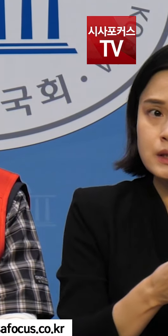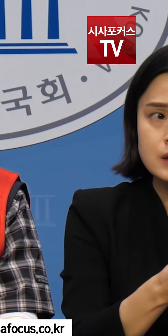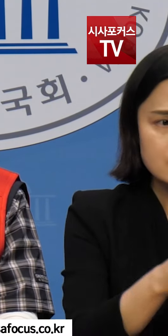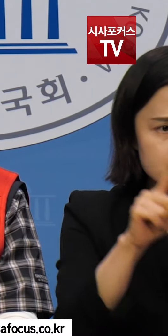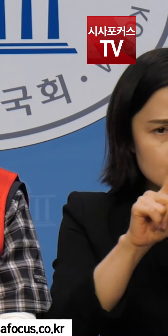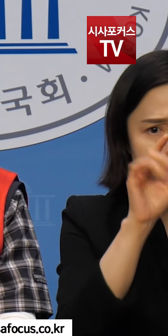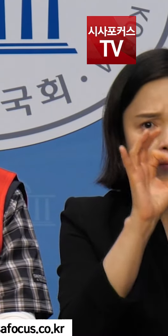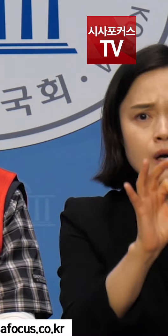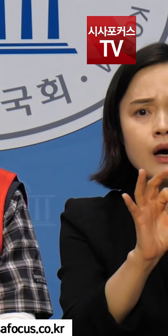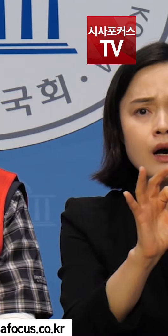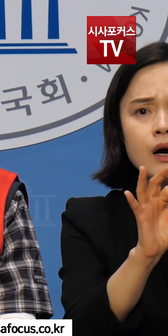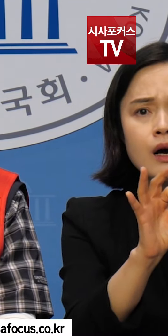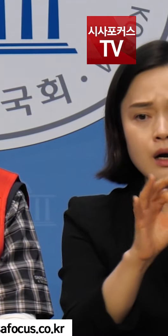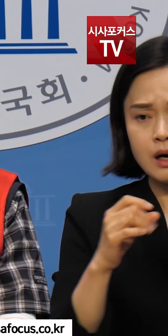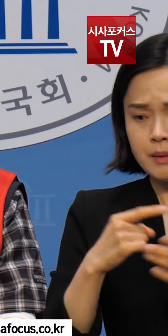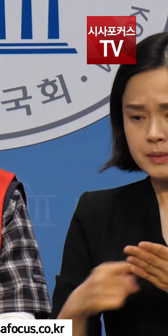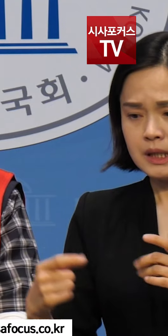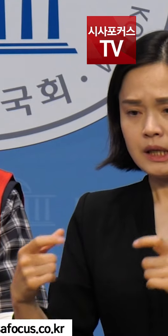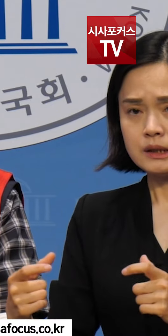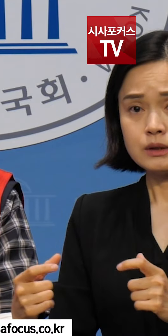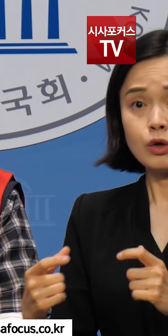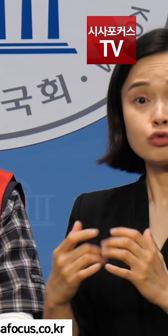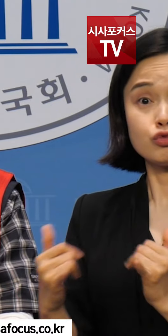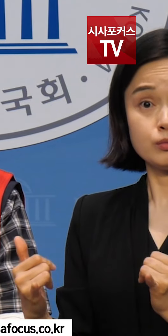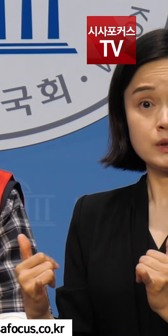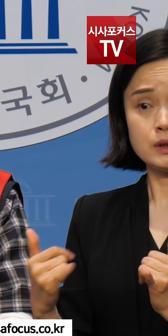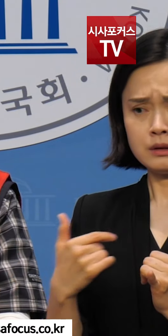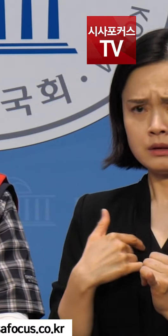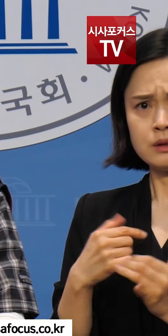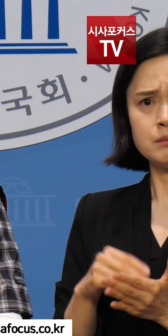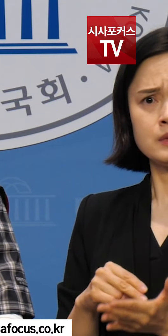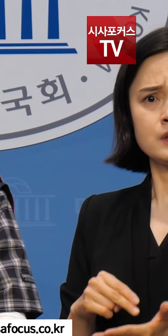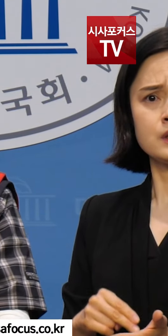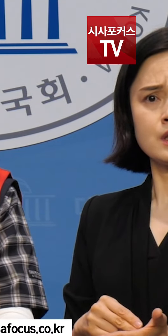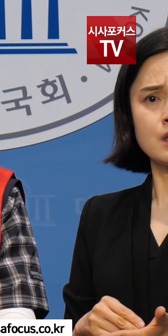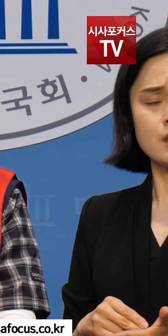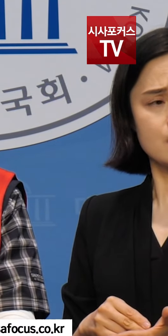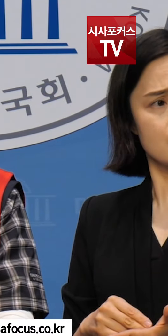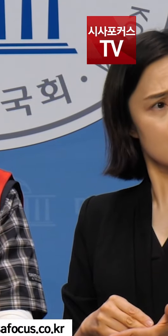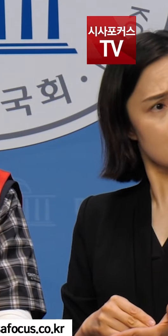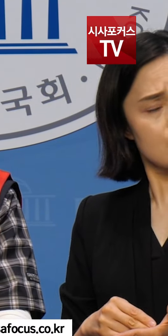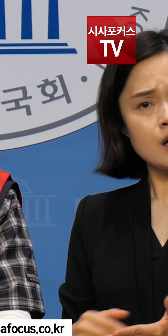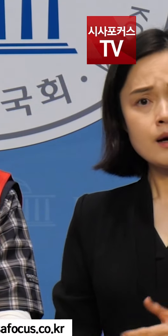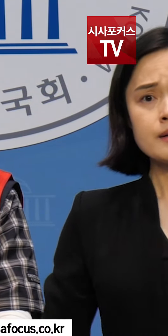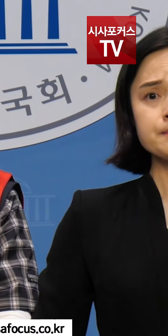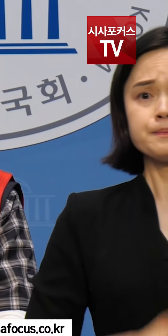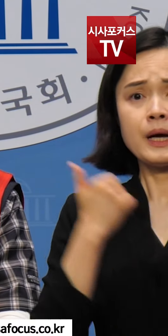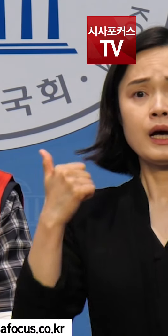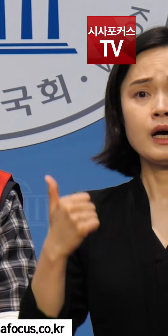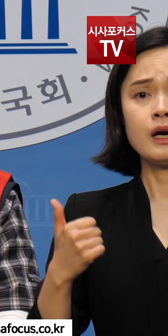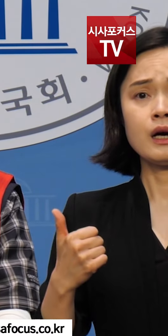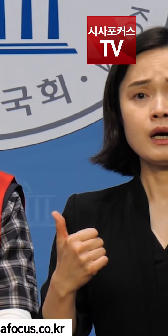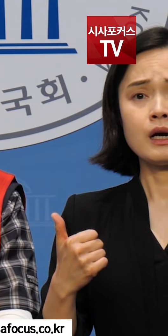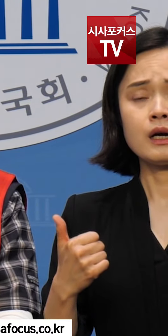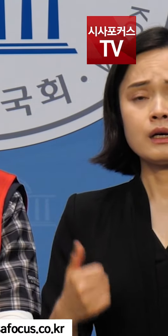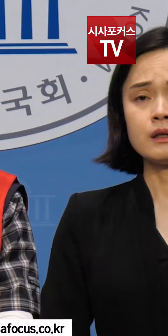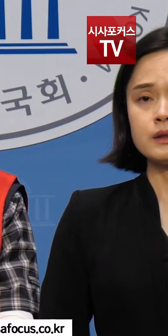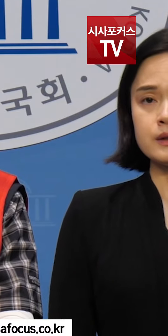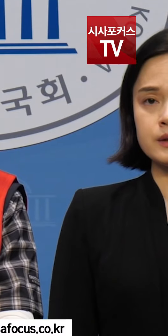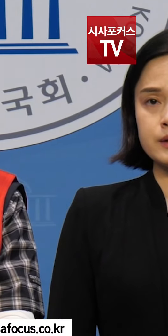담고 있어 피해 지역 주민의 한 사람으로서 분노를 개탄을 금하지 못하고